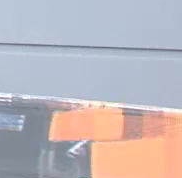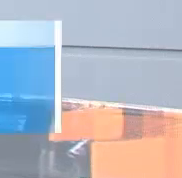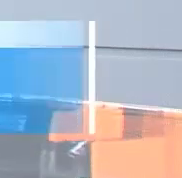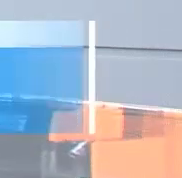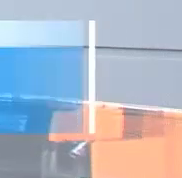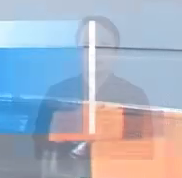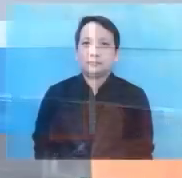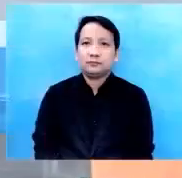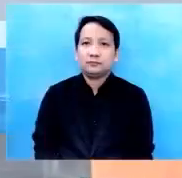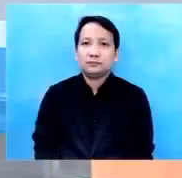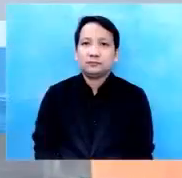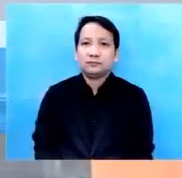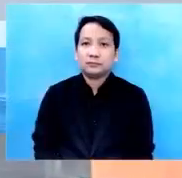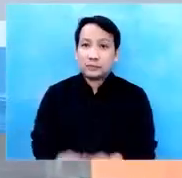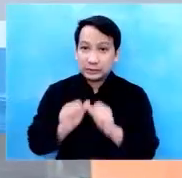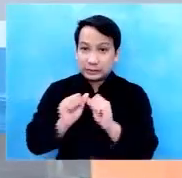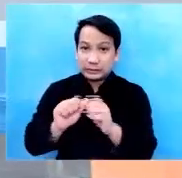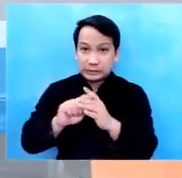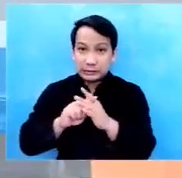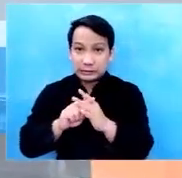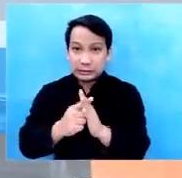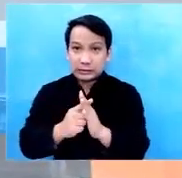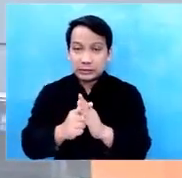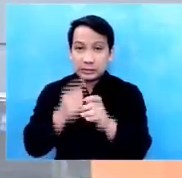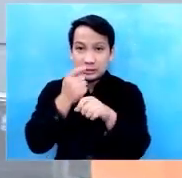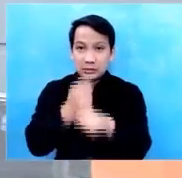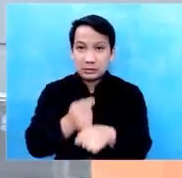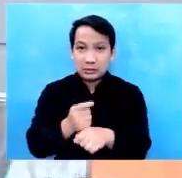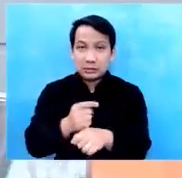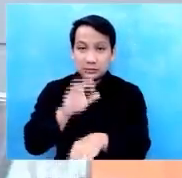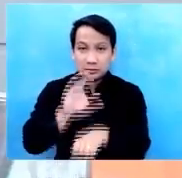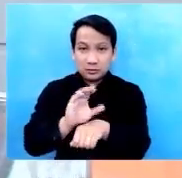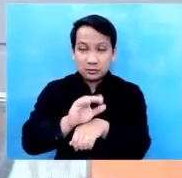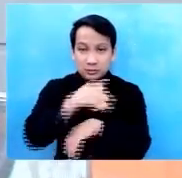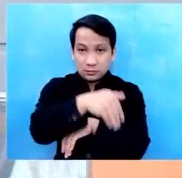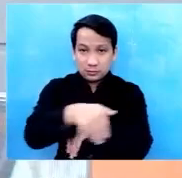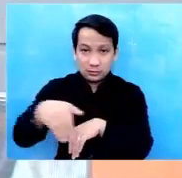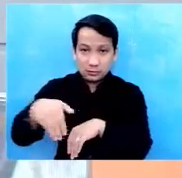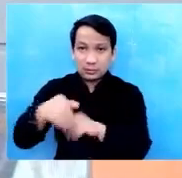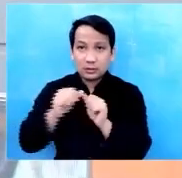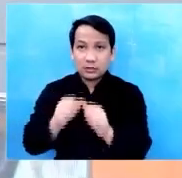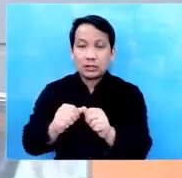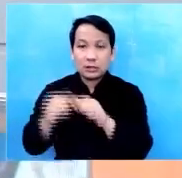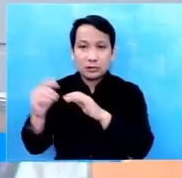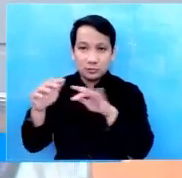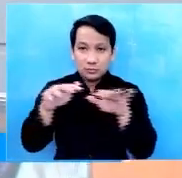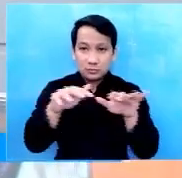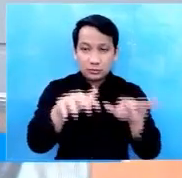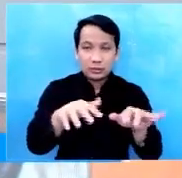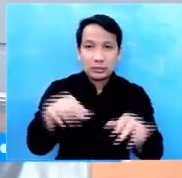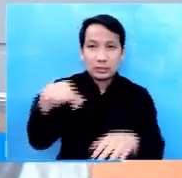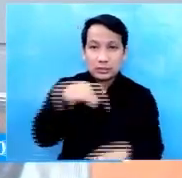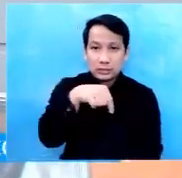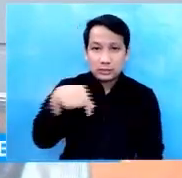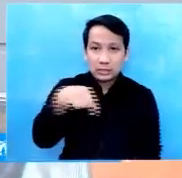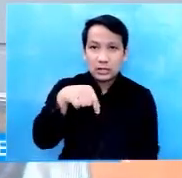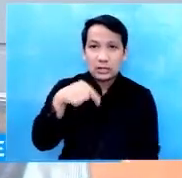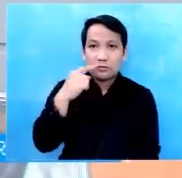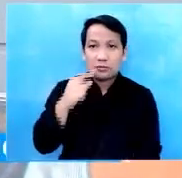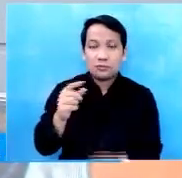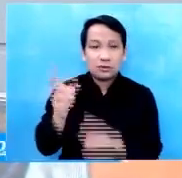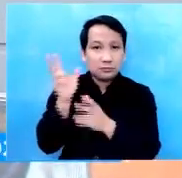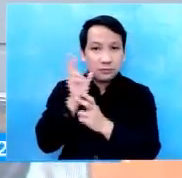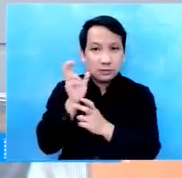Nagsimula na ang tradisyonal na simbang gabi. Dahil dito, libo-libong mananampalataya ang dumayo sa Quiapo Church para makinig ng